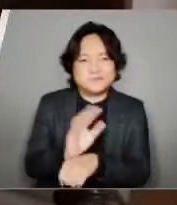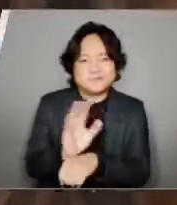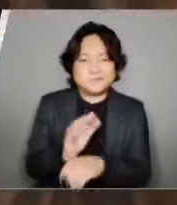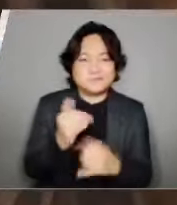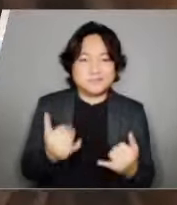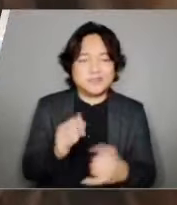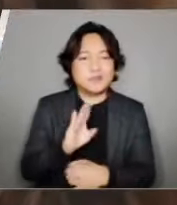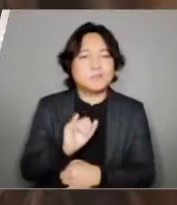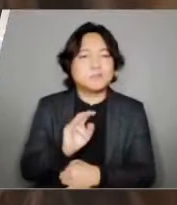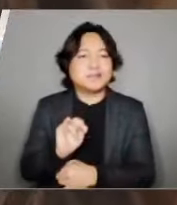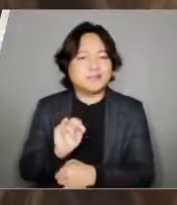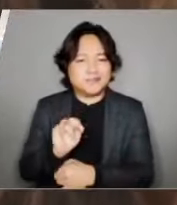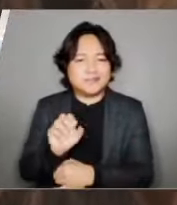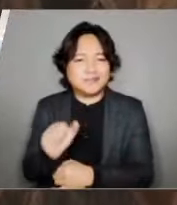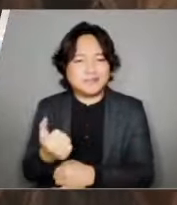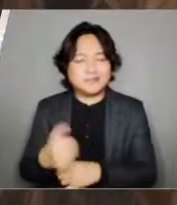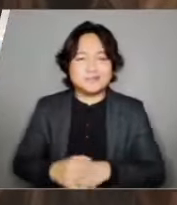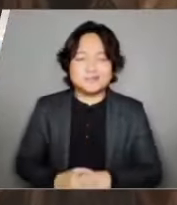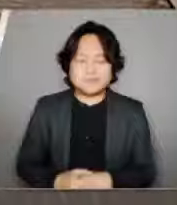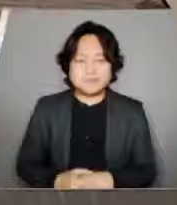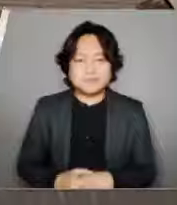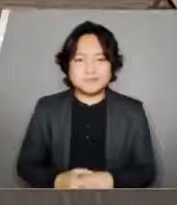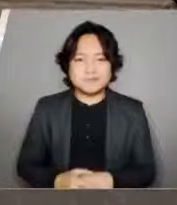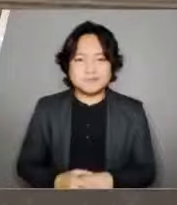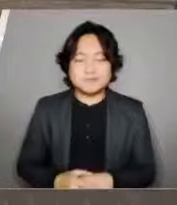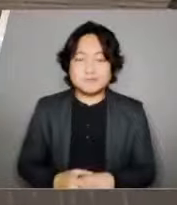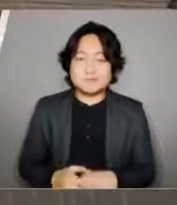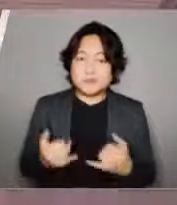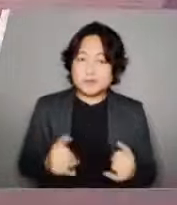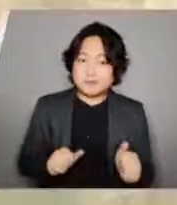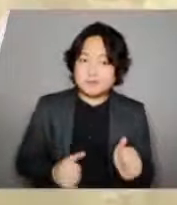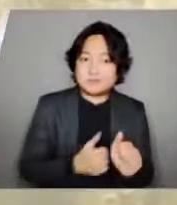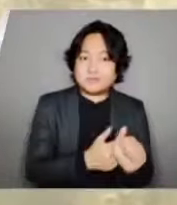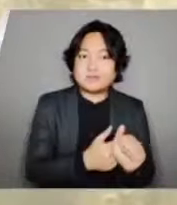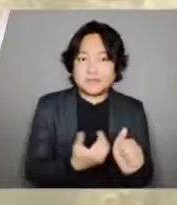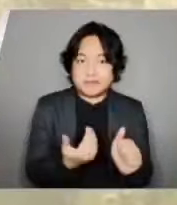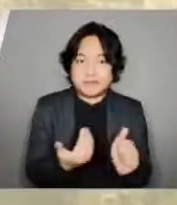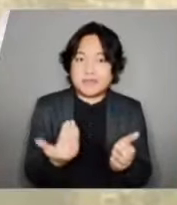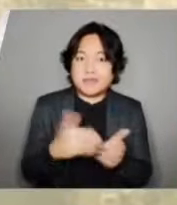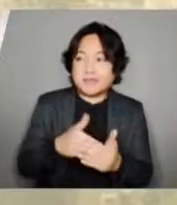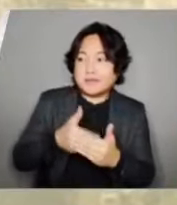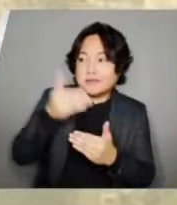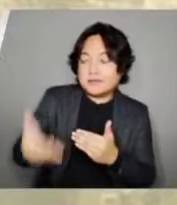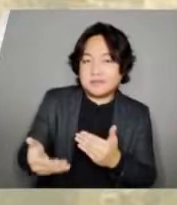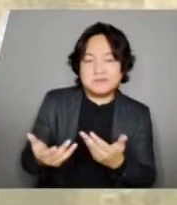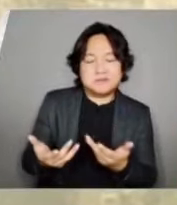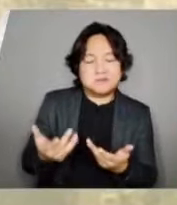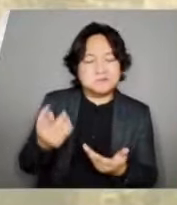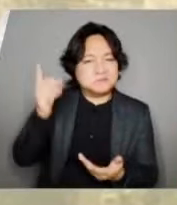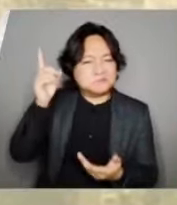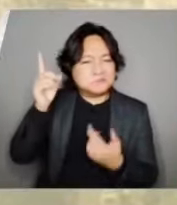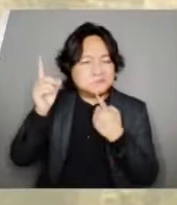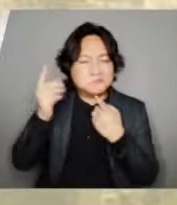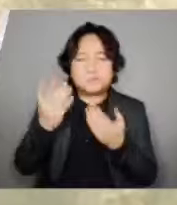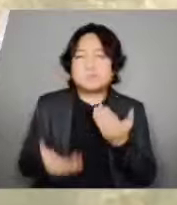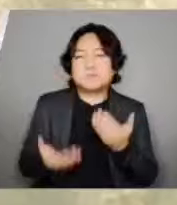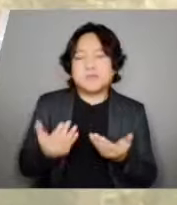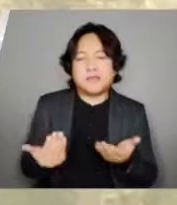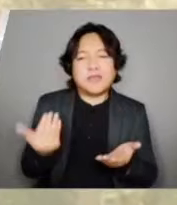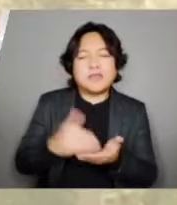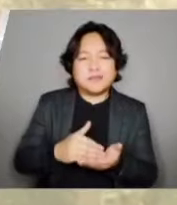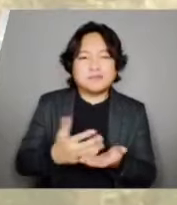Binibitin. Masusundan pa ba ang parody MV ng Binibitin? Hindi imposible. I'm saying na, since nasimulan